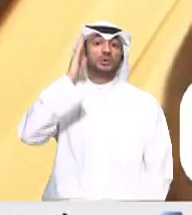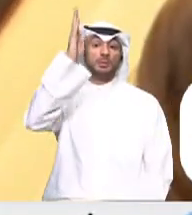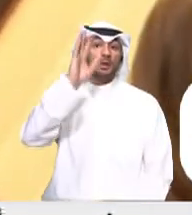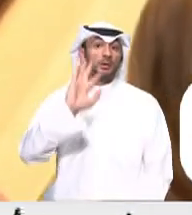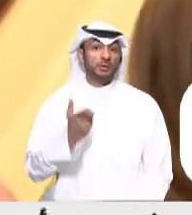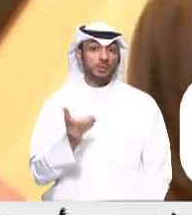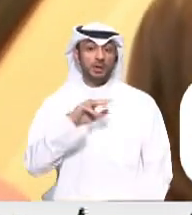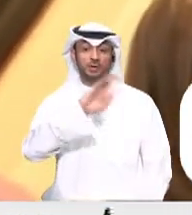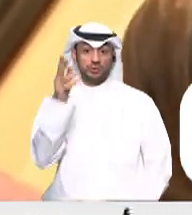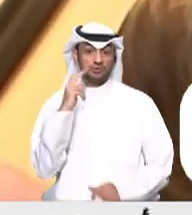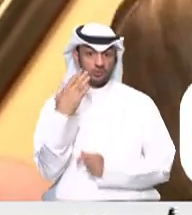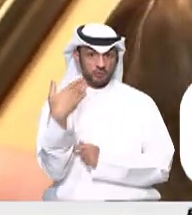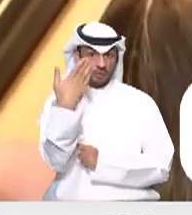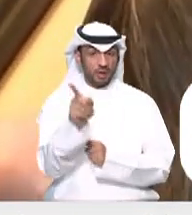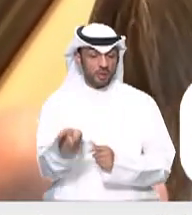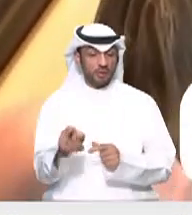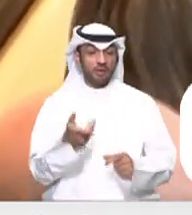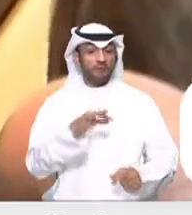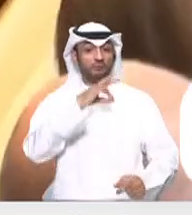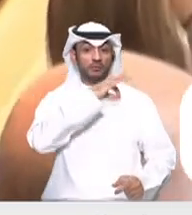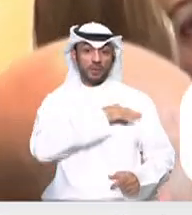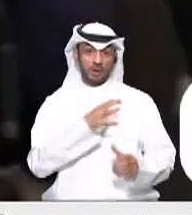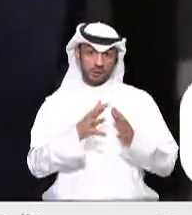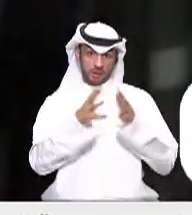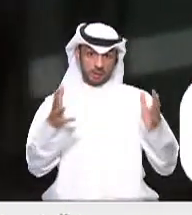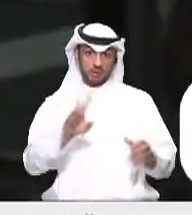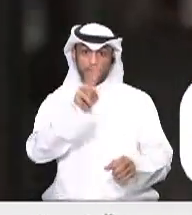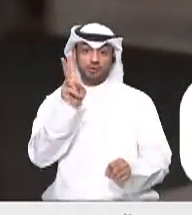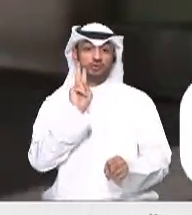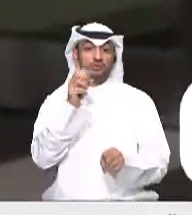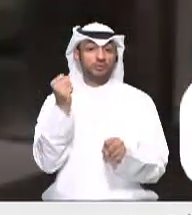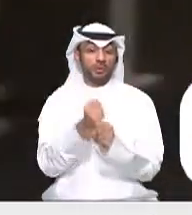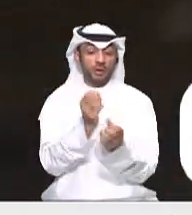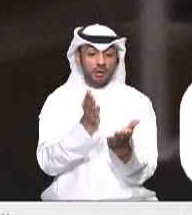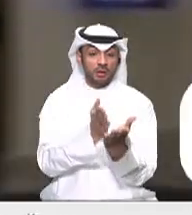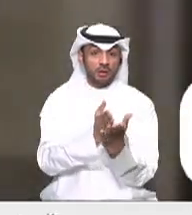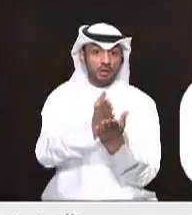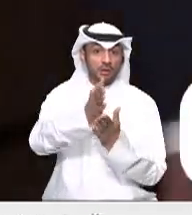على أنها فرصة فريدة لتغيير مسار تاريخ البشرية.